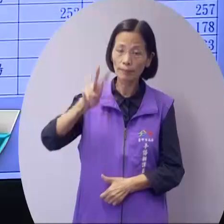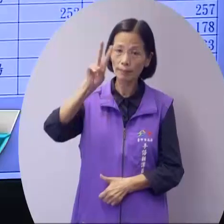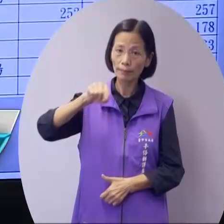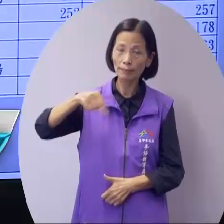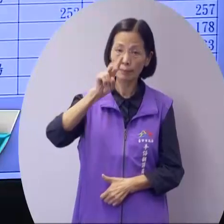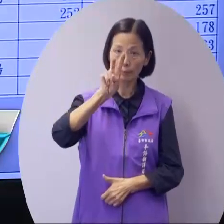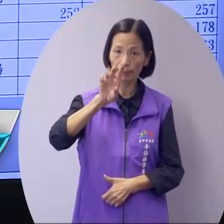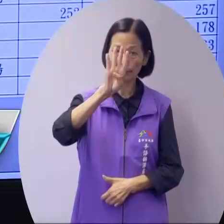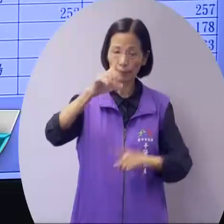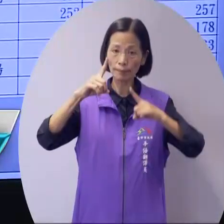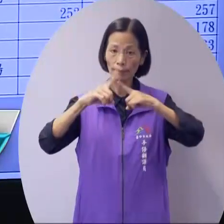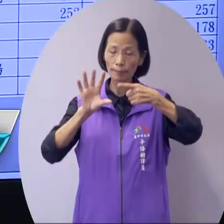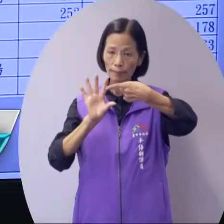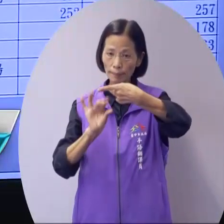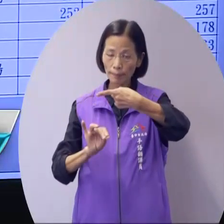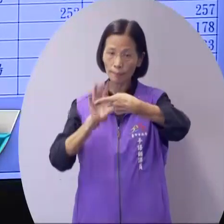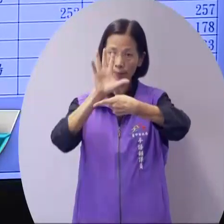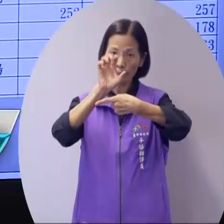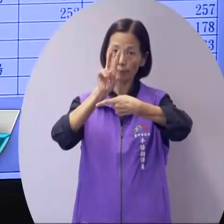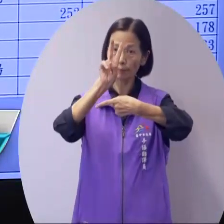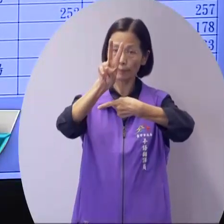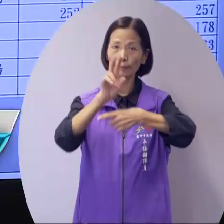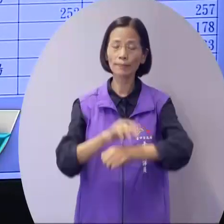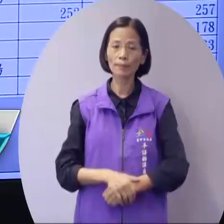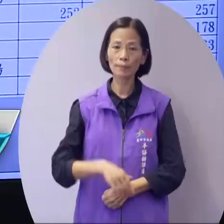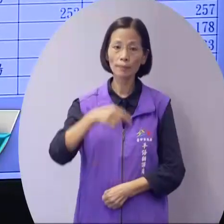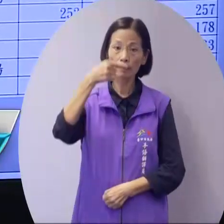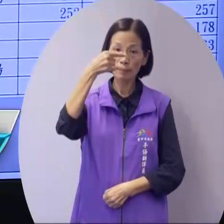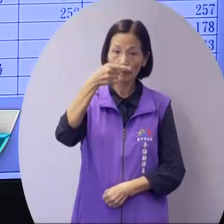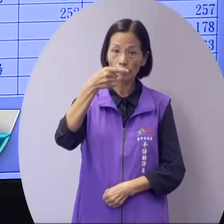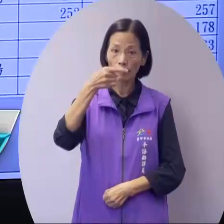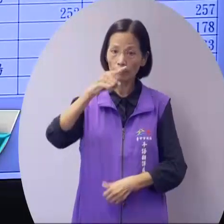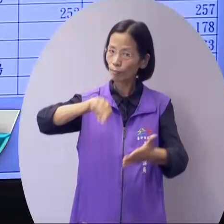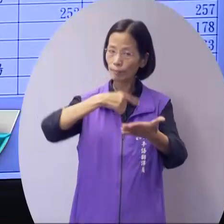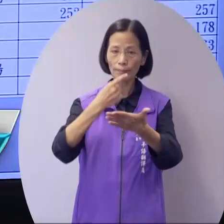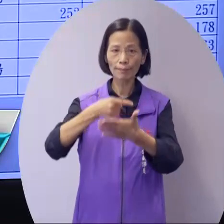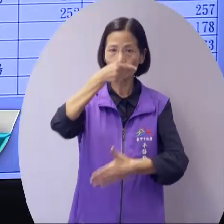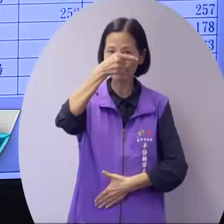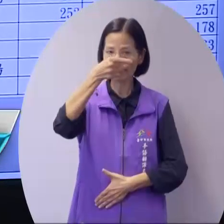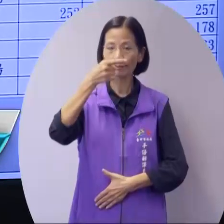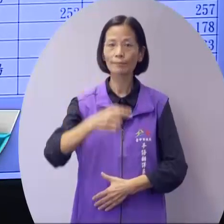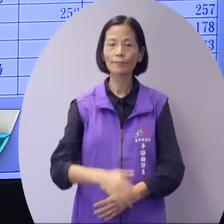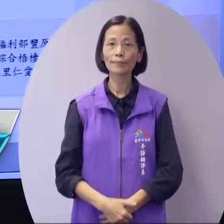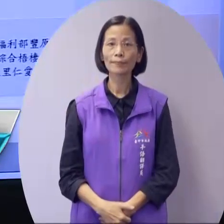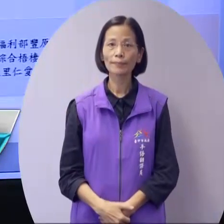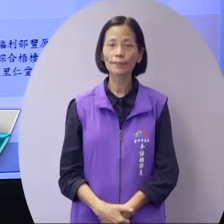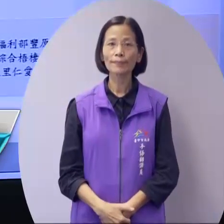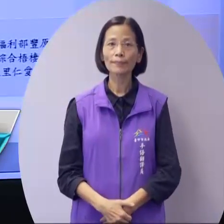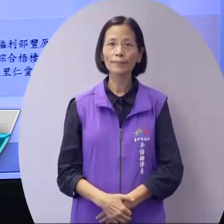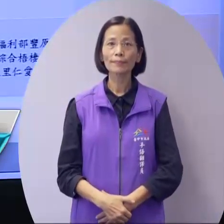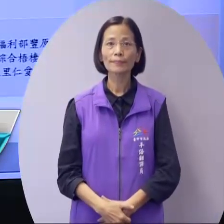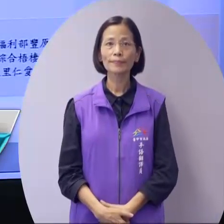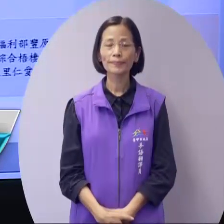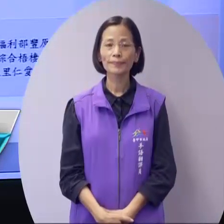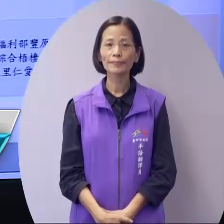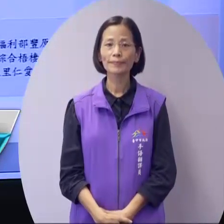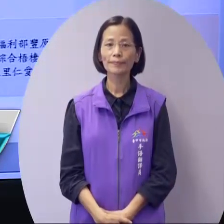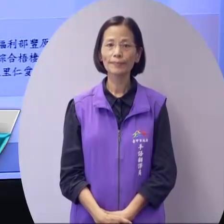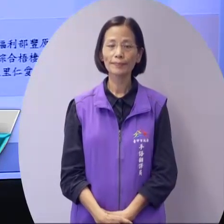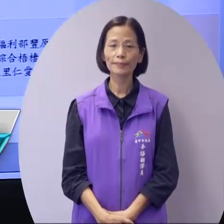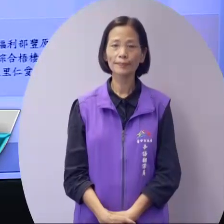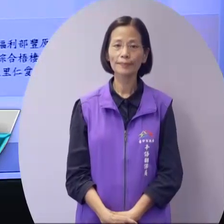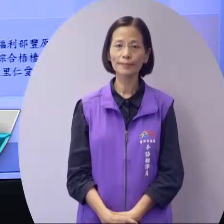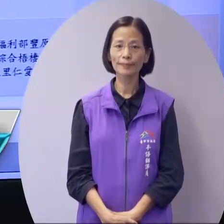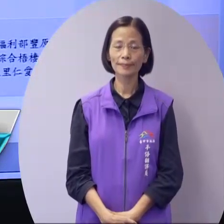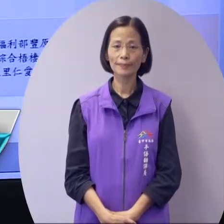2124人，那筛检率是92%，那阴性的比例是100%。好，下一页。